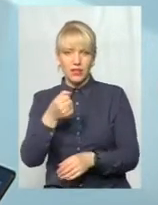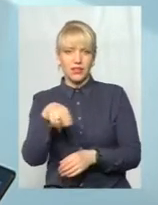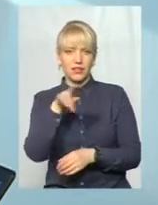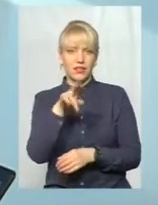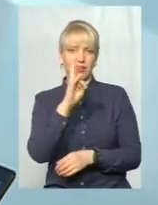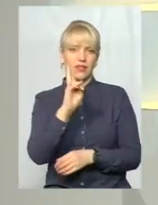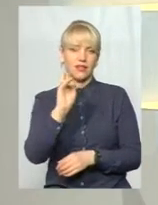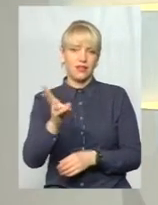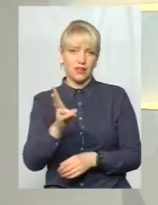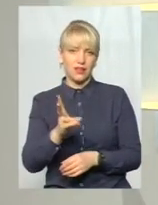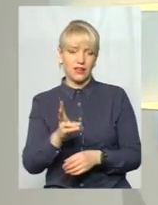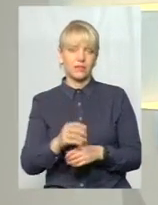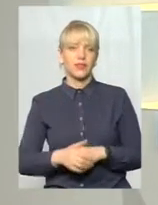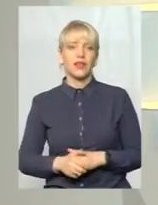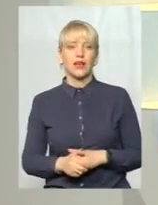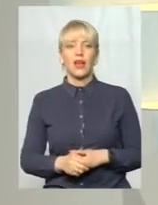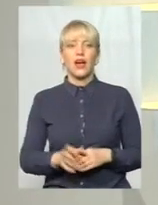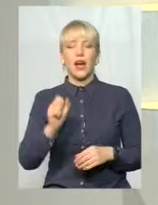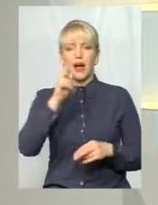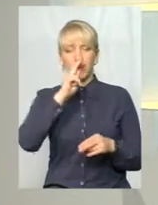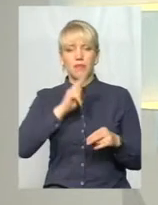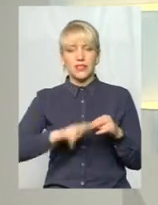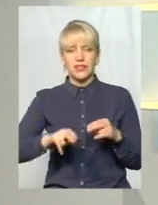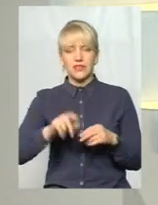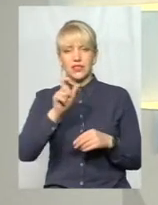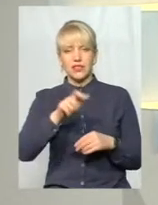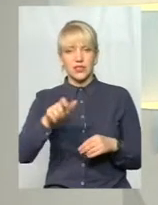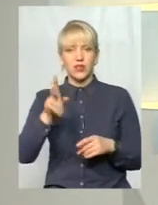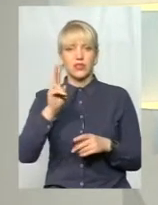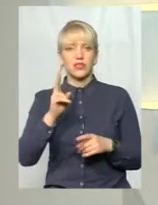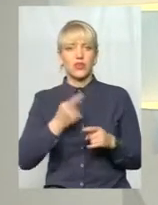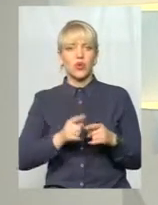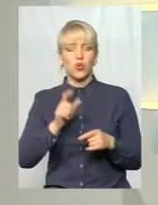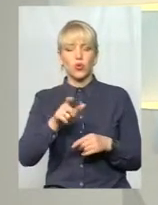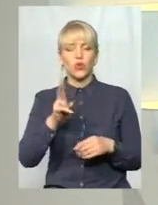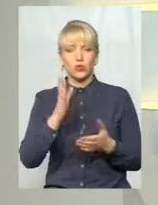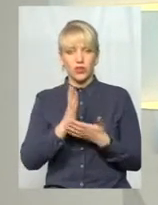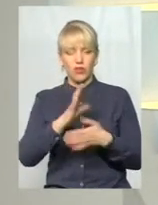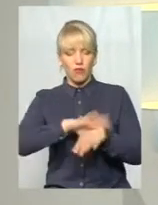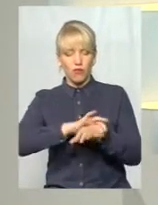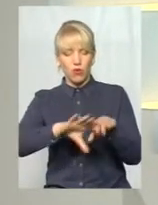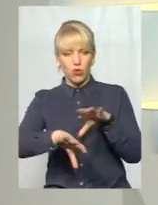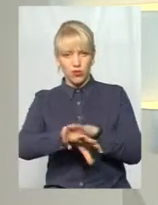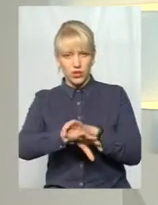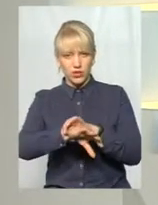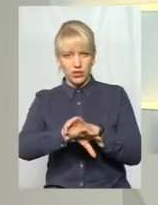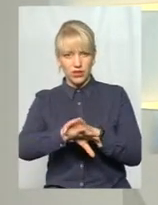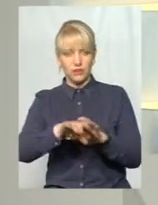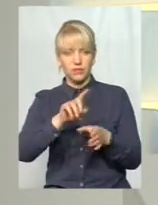це. Але ж безвісти зниклі – це і ті люди, які перебувають у полоні, так? Чи всіх ми знаємо? Ні.